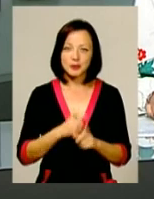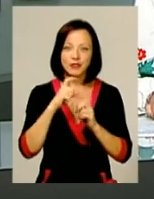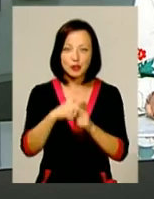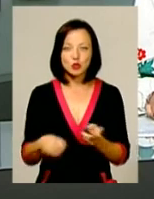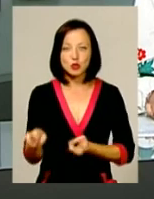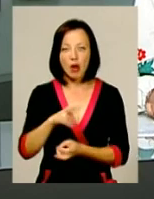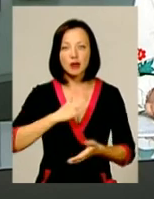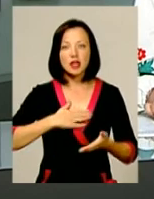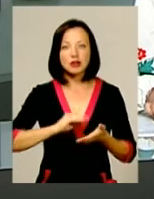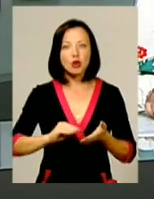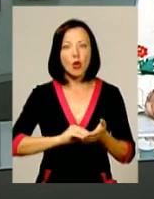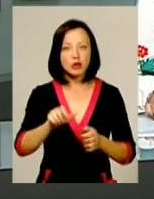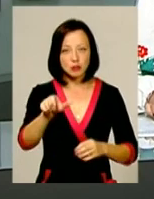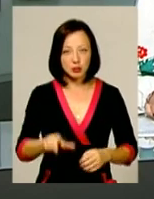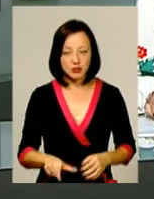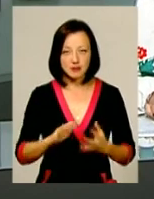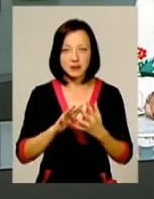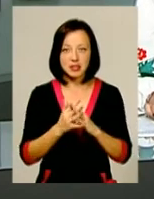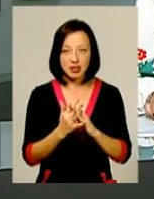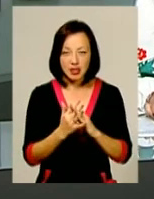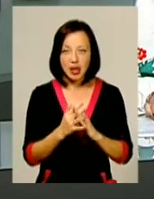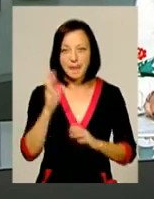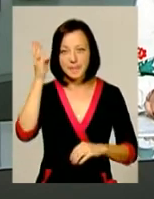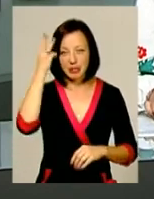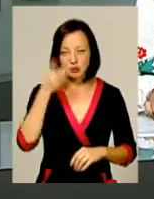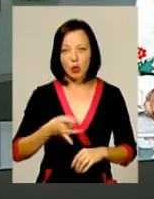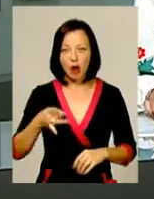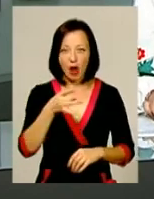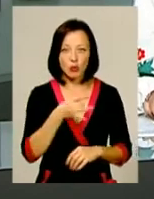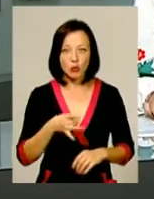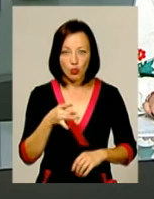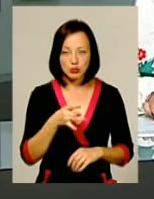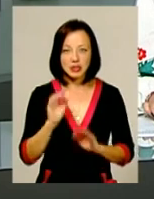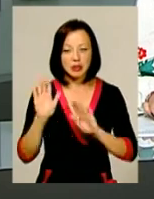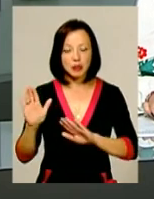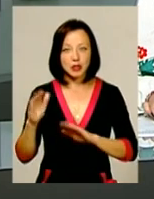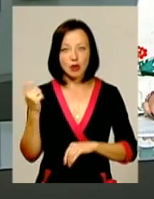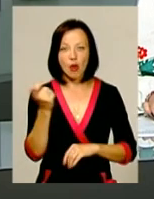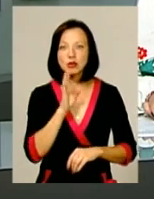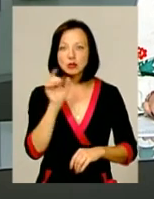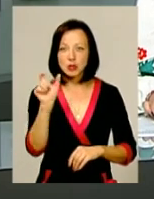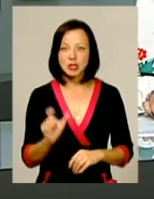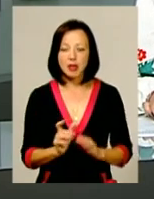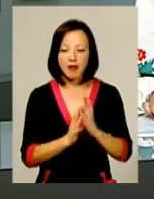шукала наша кореспондентка в селі Аркадіївка Хмельницького району, де тамтешня господиня